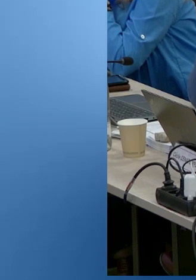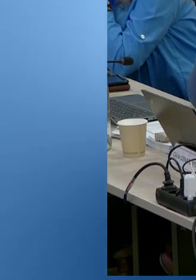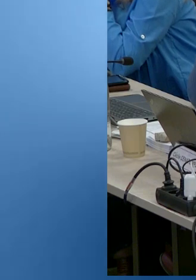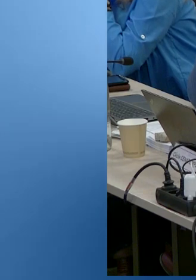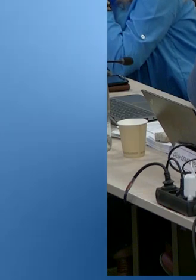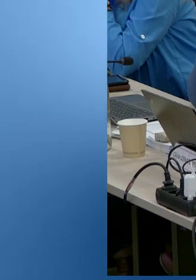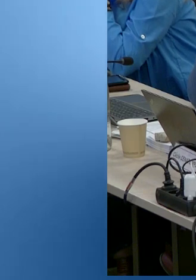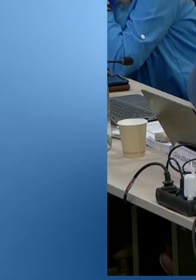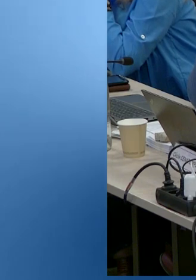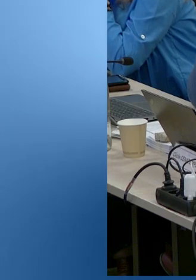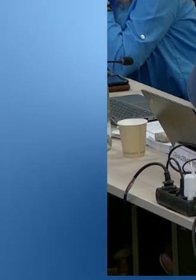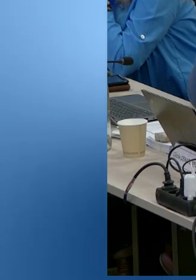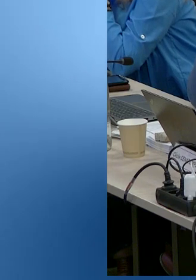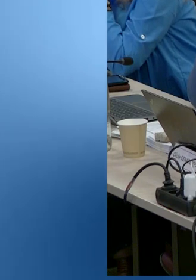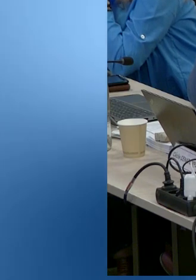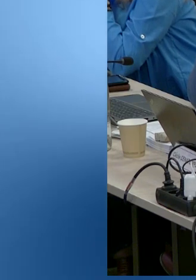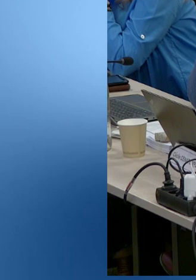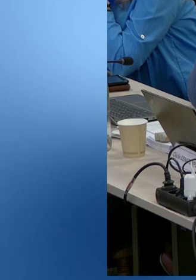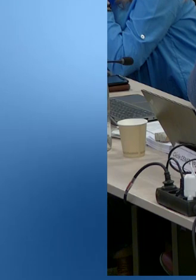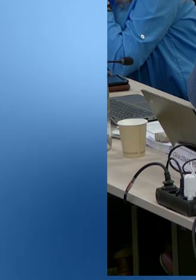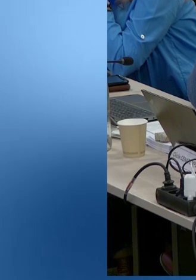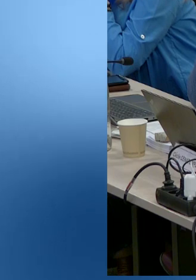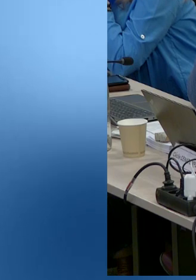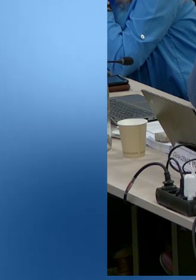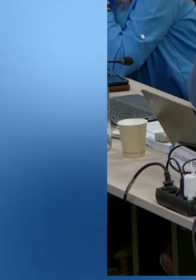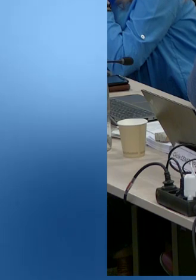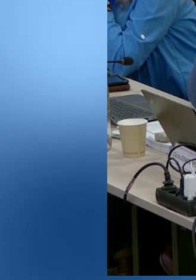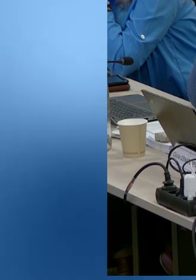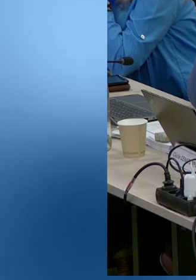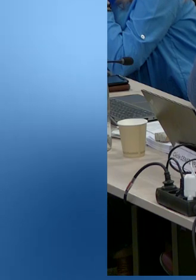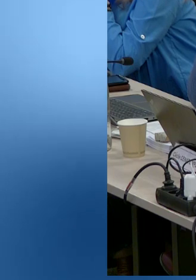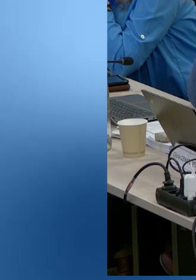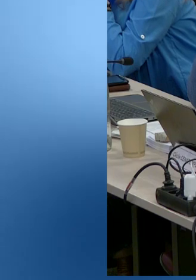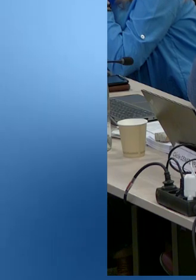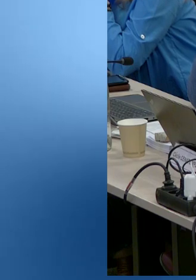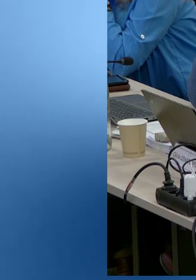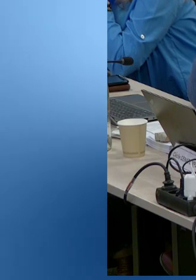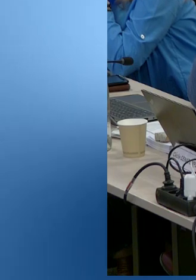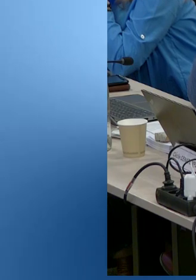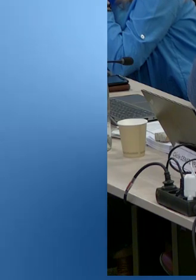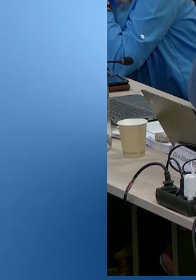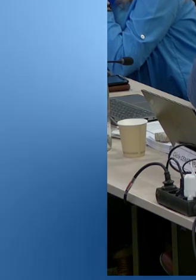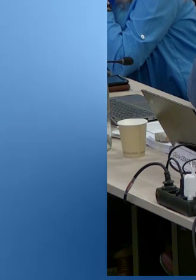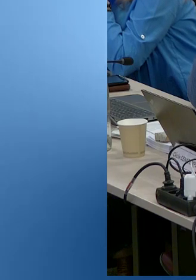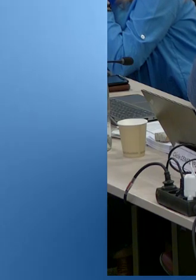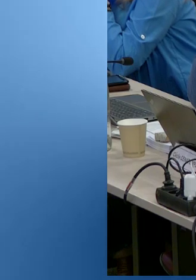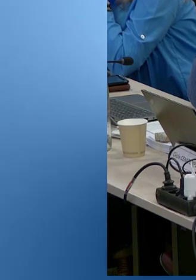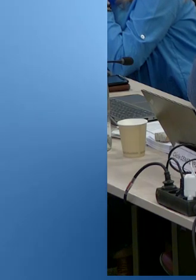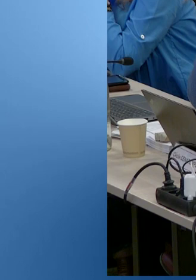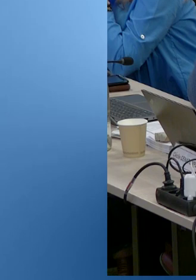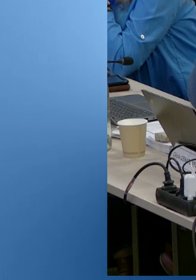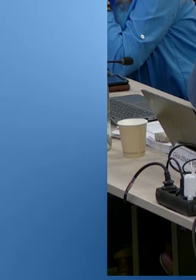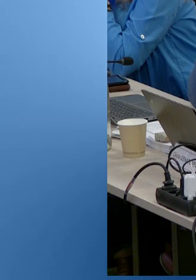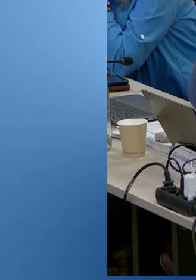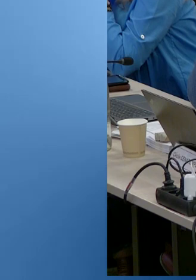lancent sur notre territoire mais aussi ailleurs en France comme pour la sécurité sociale de l'alimentation dont nous avons déjà eu l'occasion d'indiquer